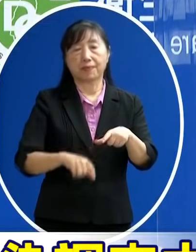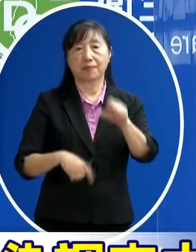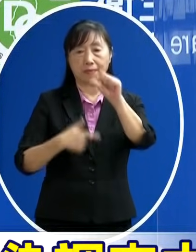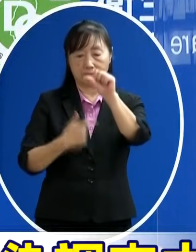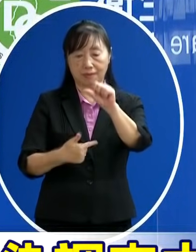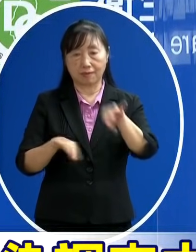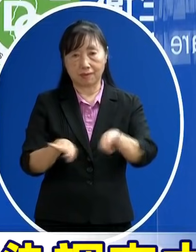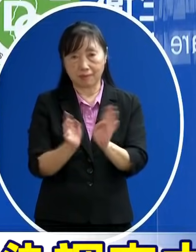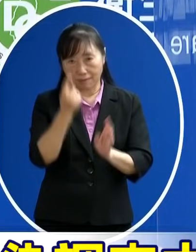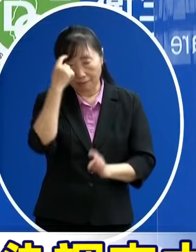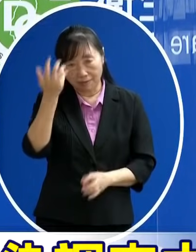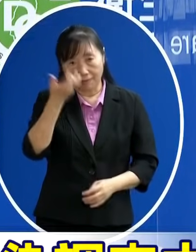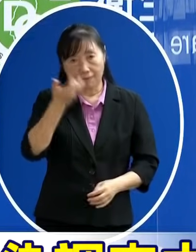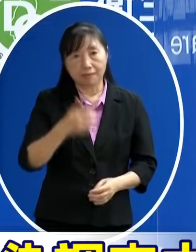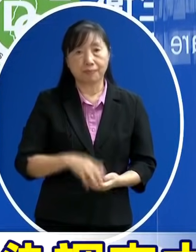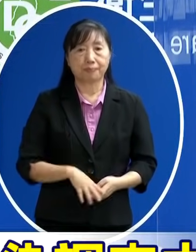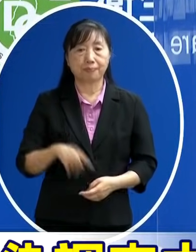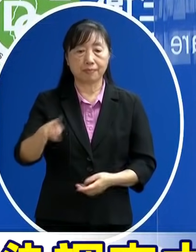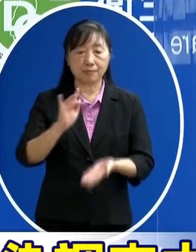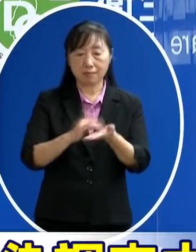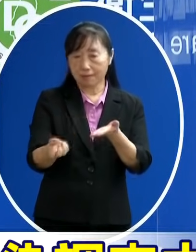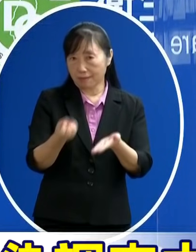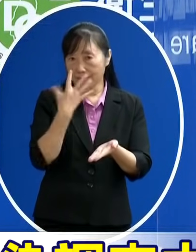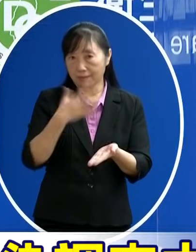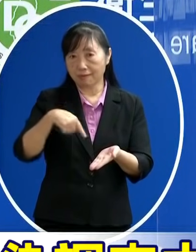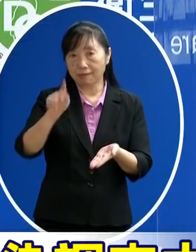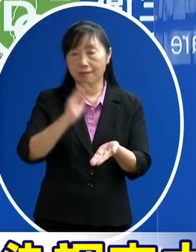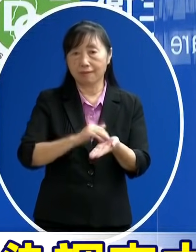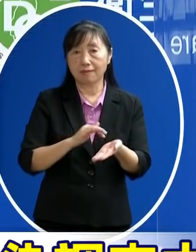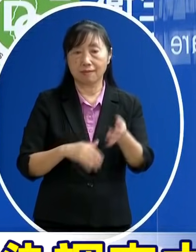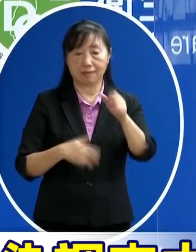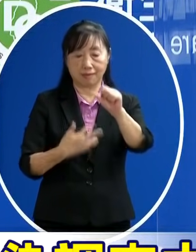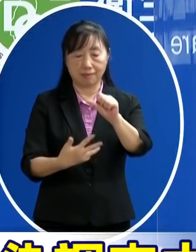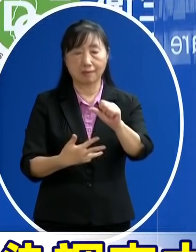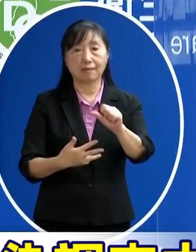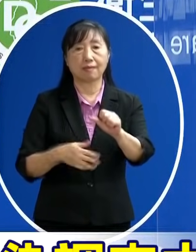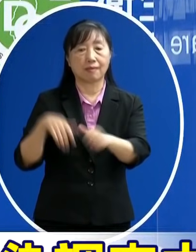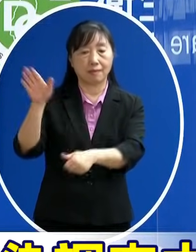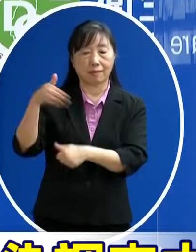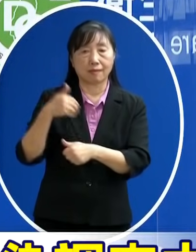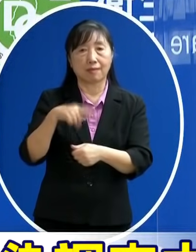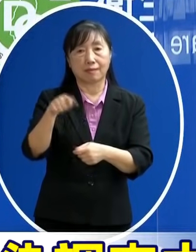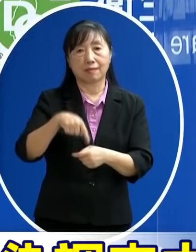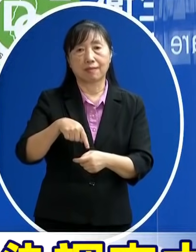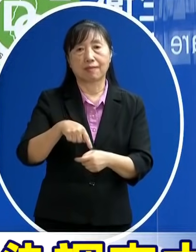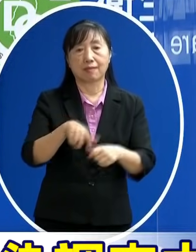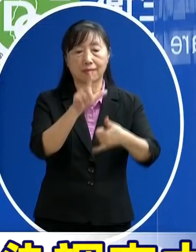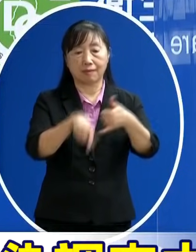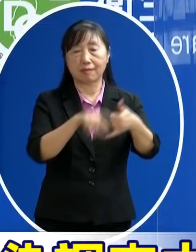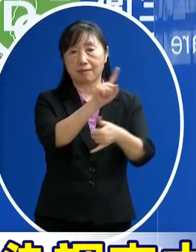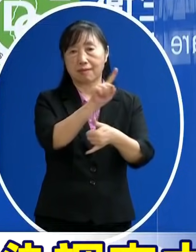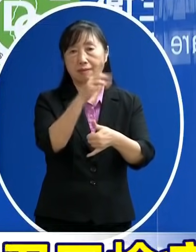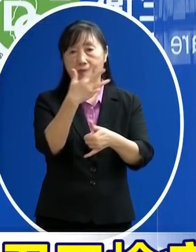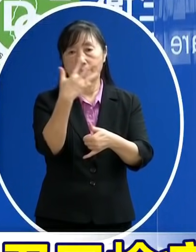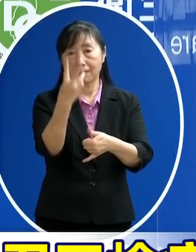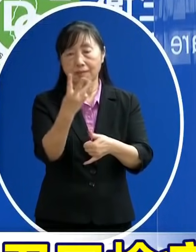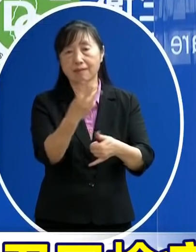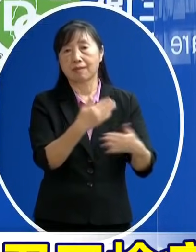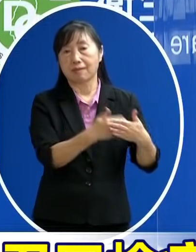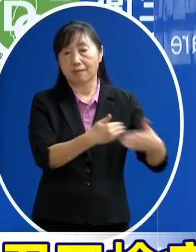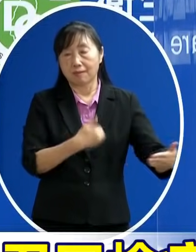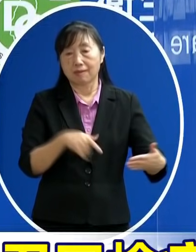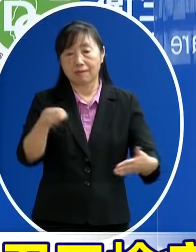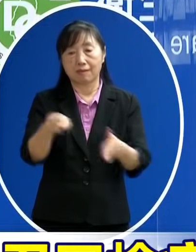状，那请自行服药未就医。5月8日匡列个案。1183居家隔离的接触